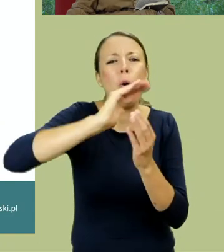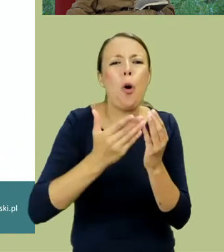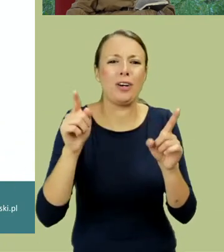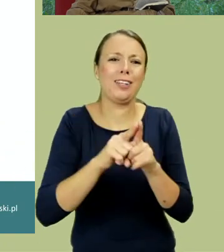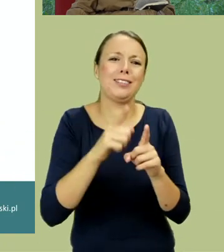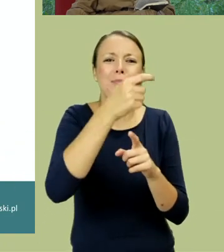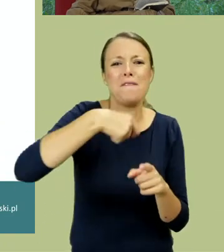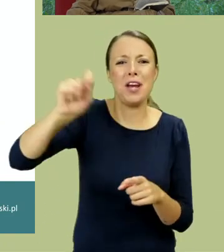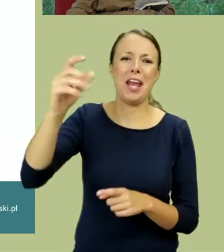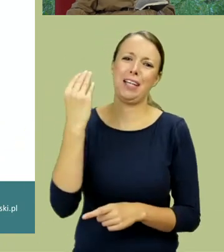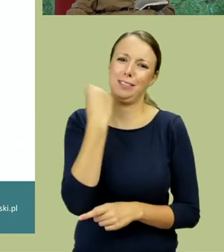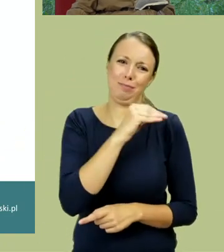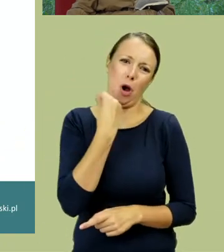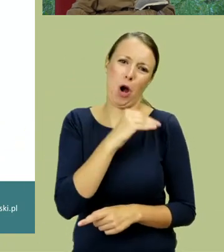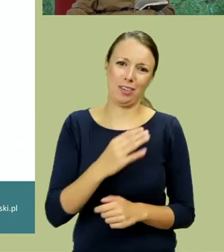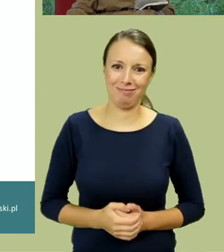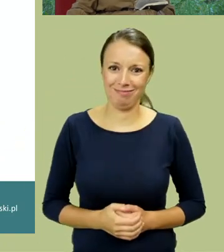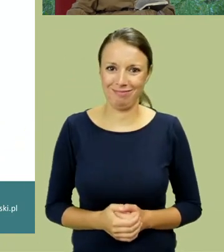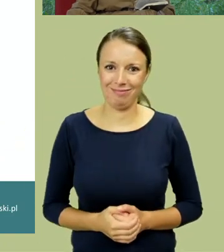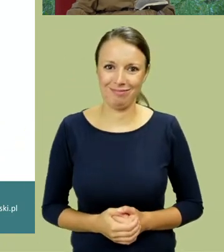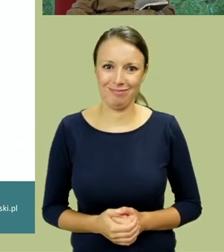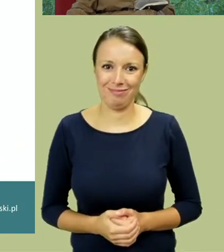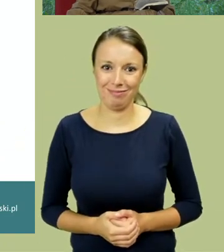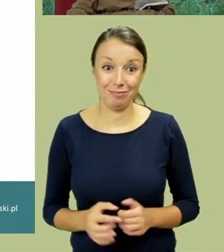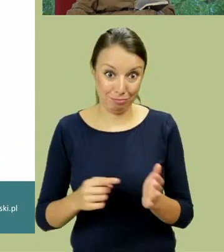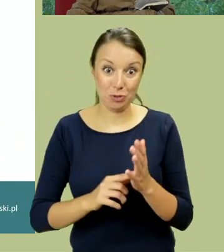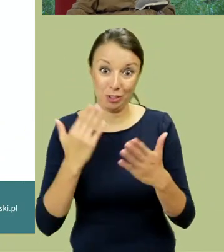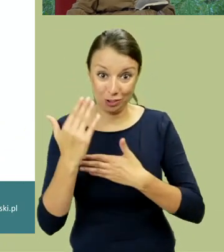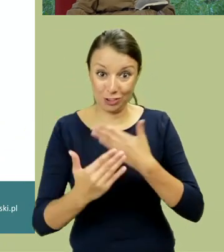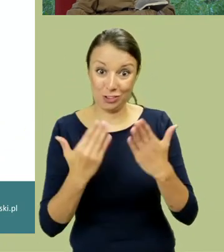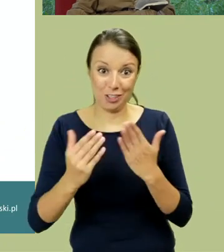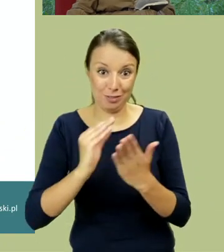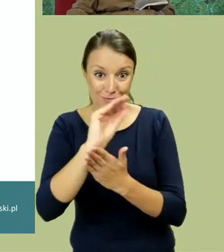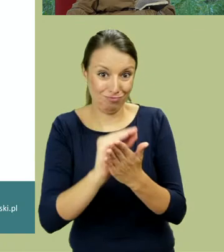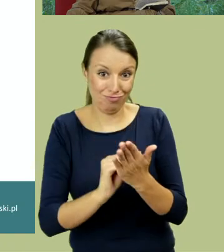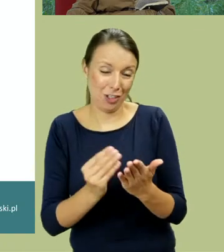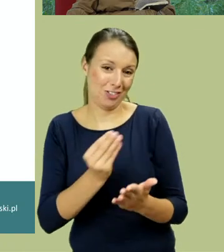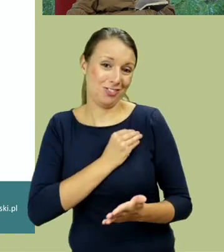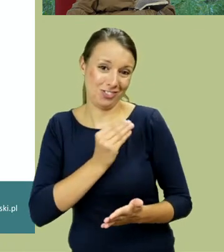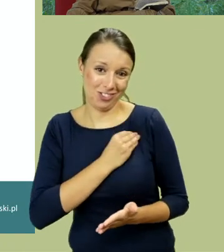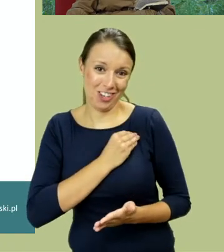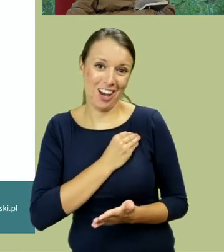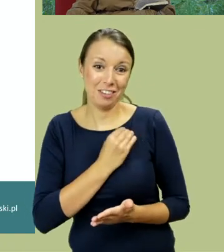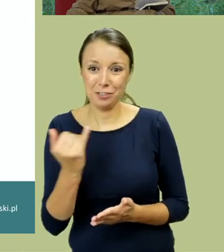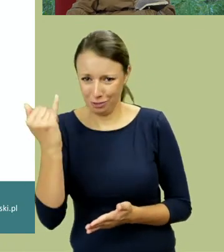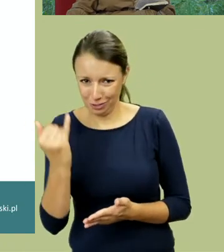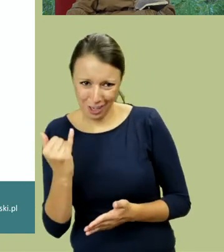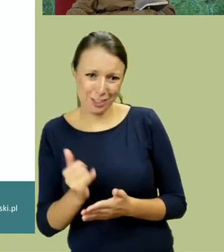morze. Takie życzenia szczere, płynące od dziecka